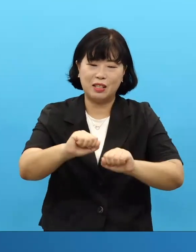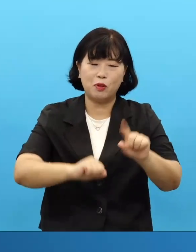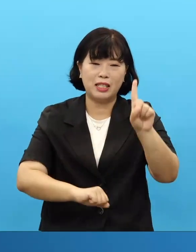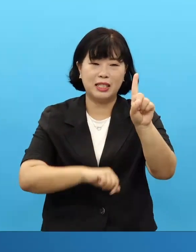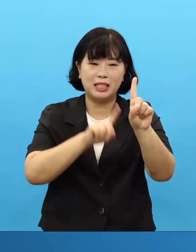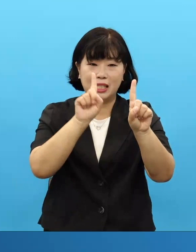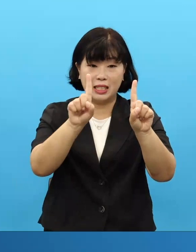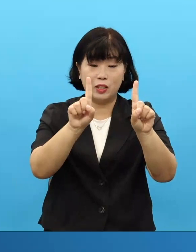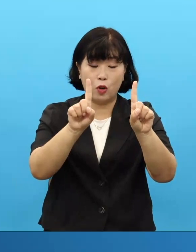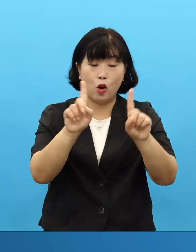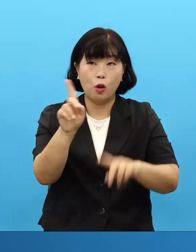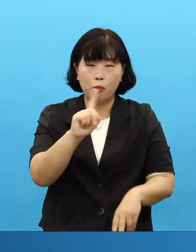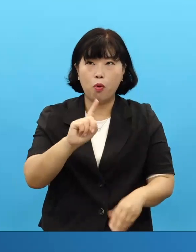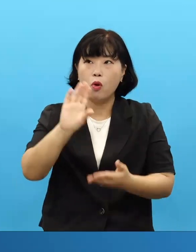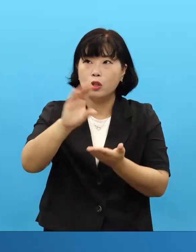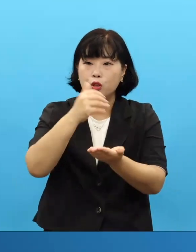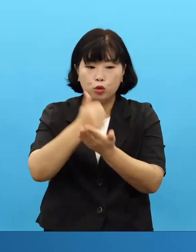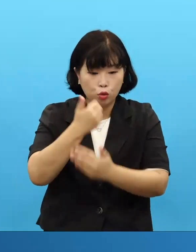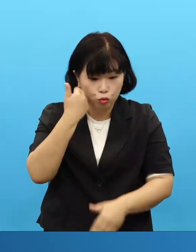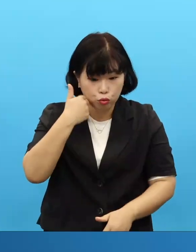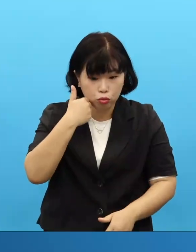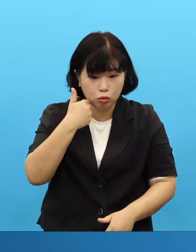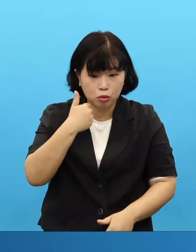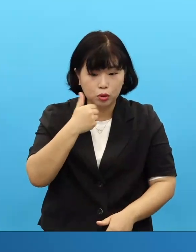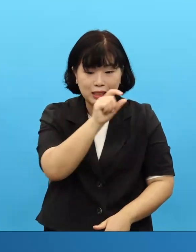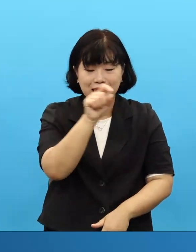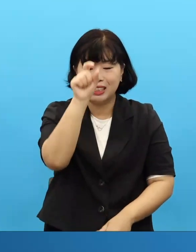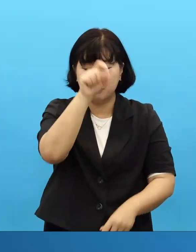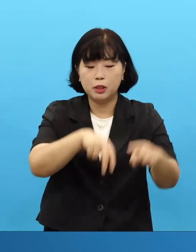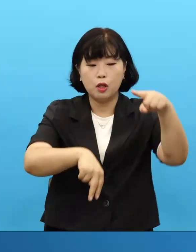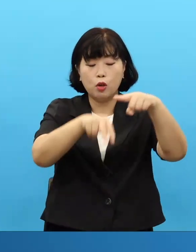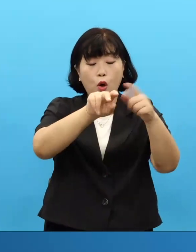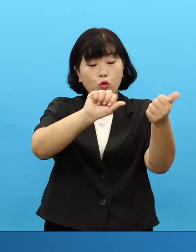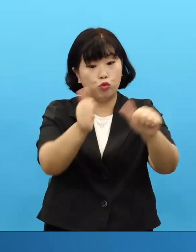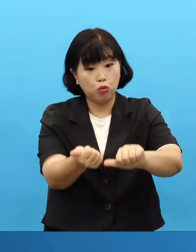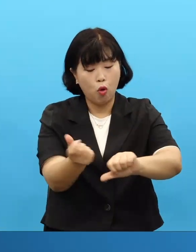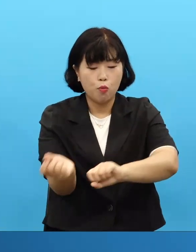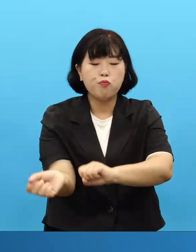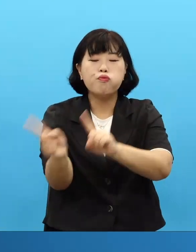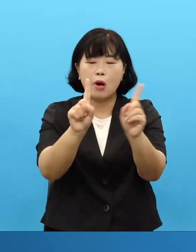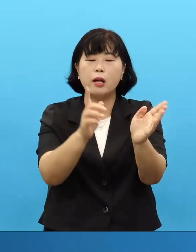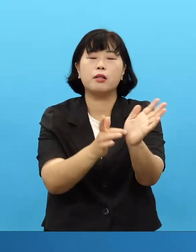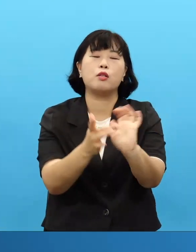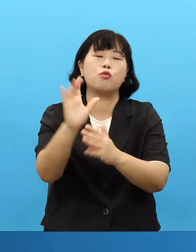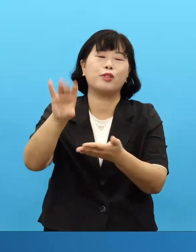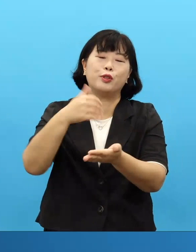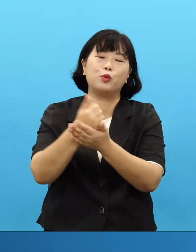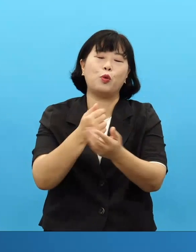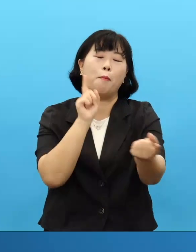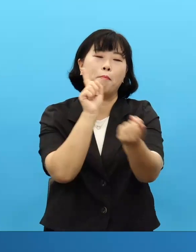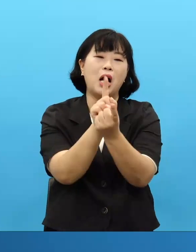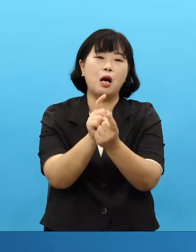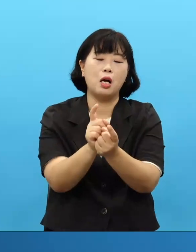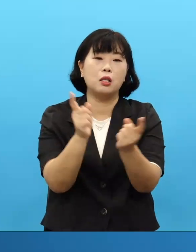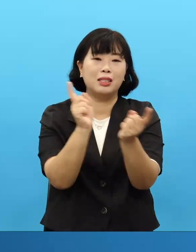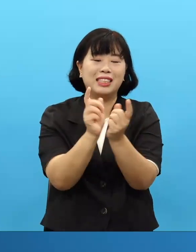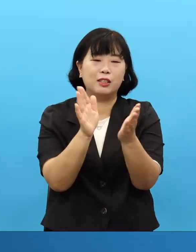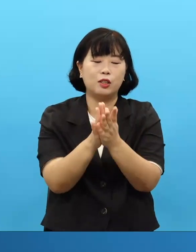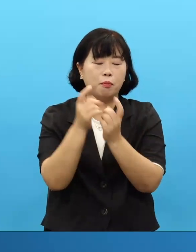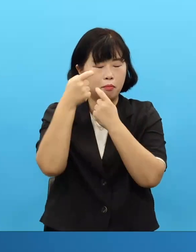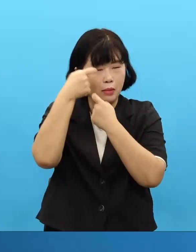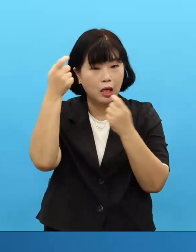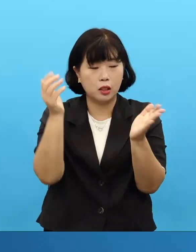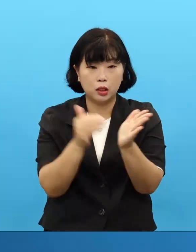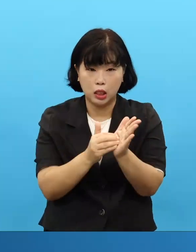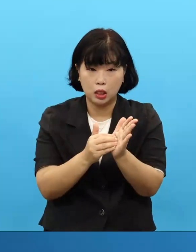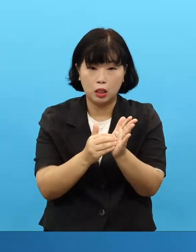부활하신 그리스도를 만난 겁니다. Acts 1:1. It's not simply the Christ, it is a resurrected Christ. 지금 여러분이 확신 가져야 될 것은